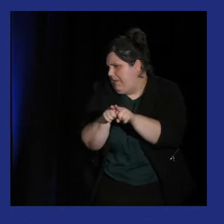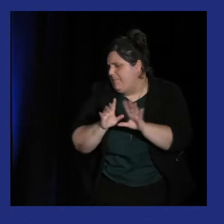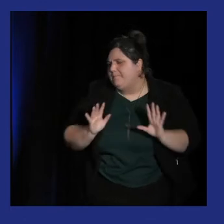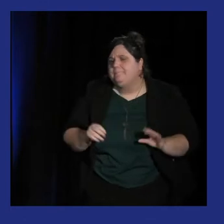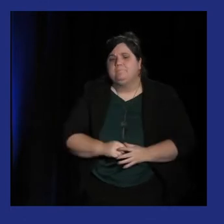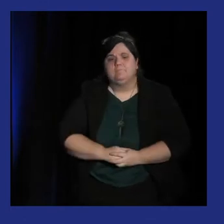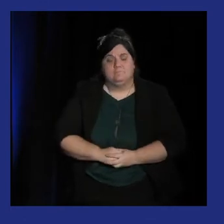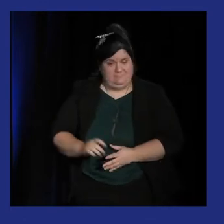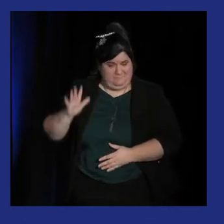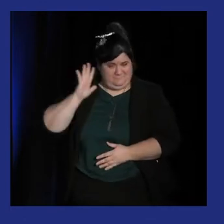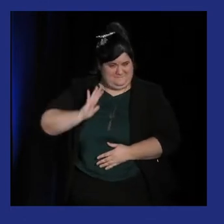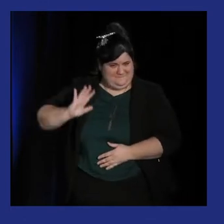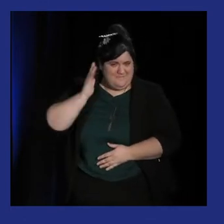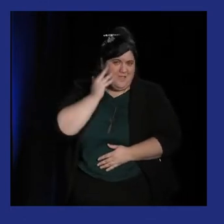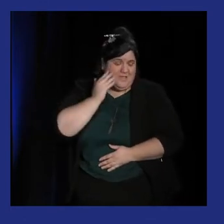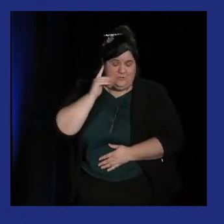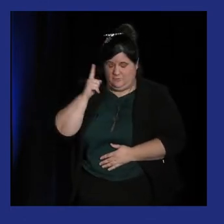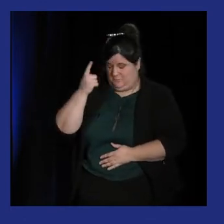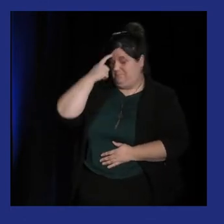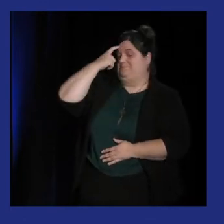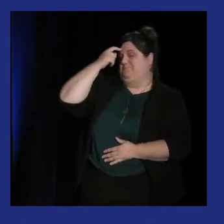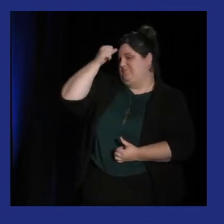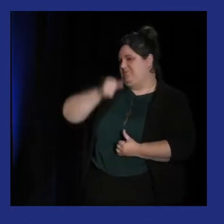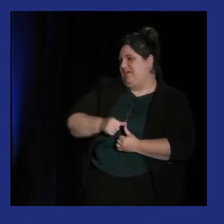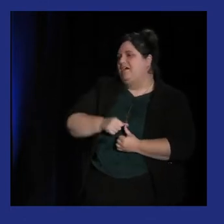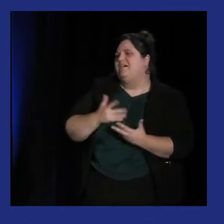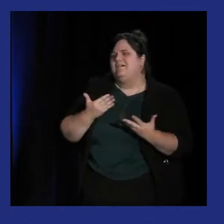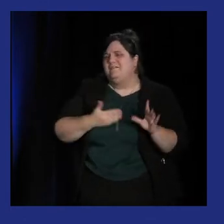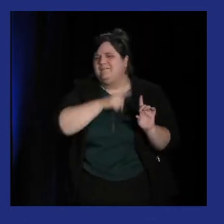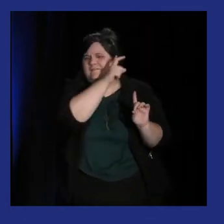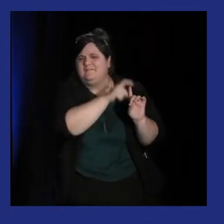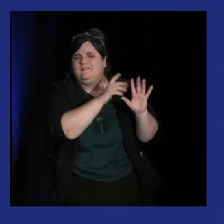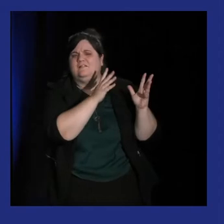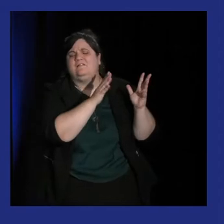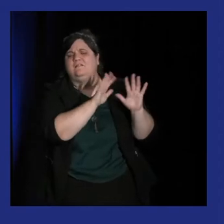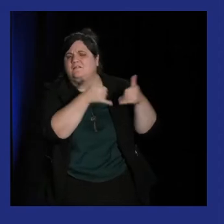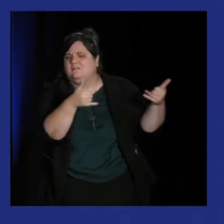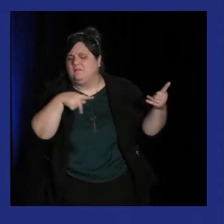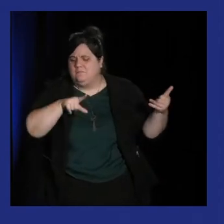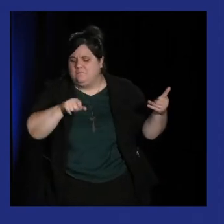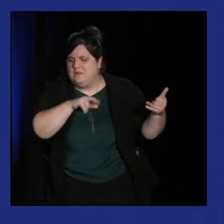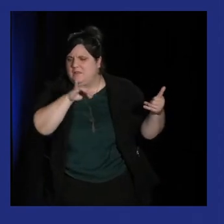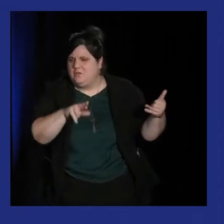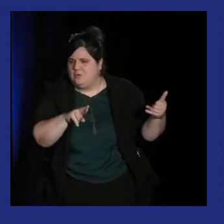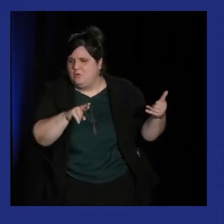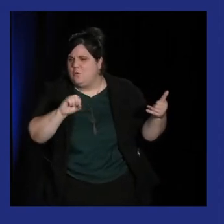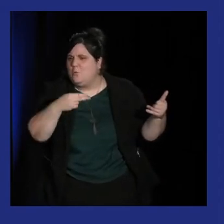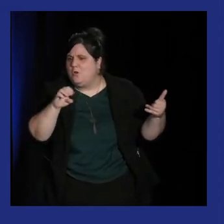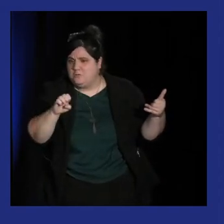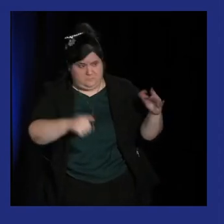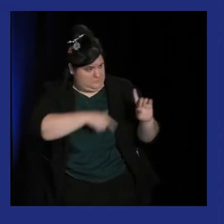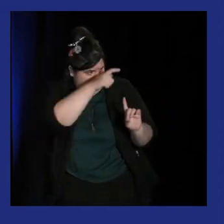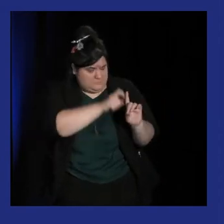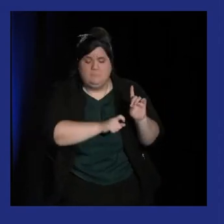marqué quand j'étais ado c'était donc le Mac alors c'est une histoire que je raconte souvent c'est une magazine tairwan avec notamment l'un de ses rédacteurs qui étaient musiciens